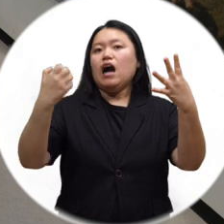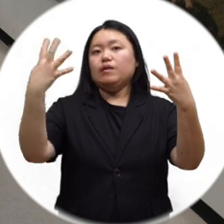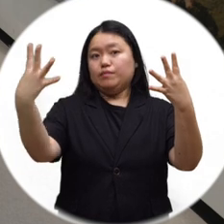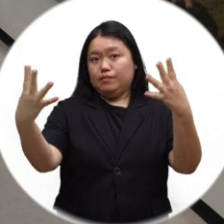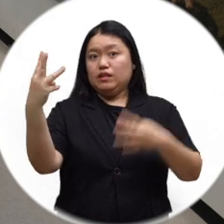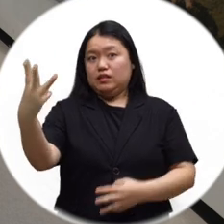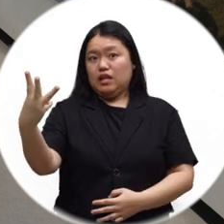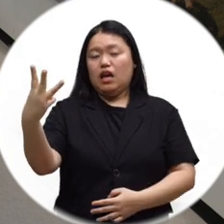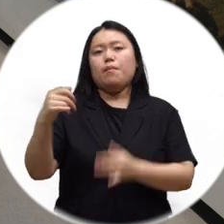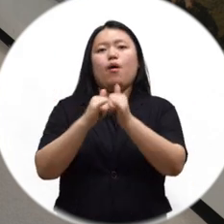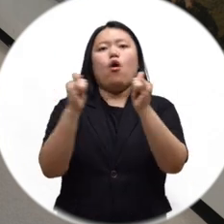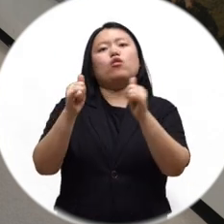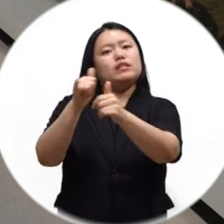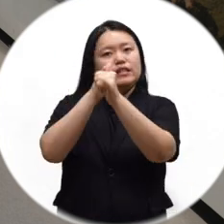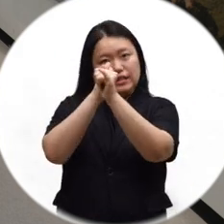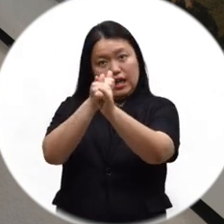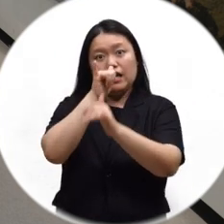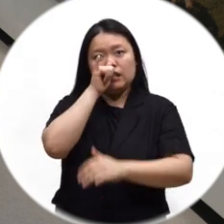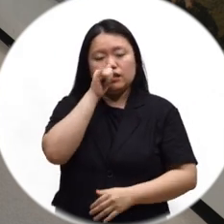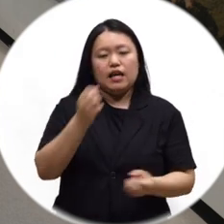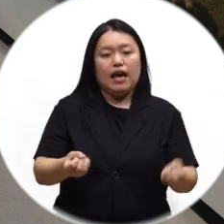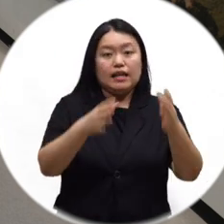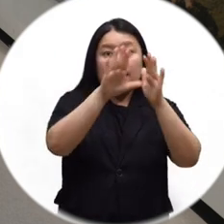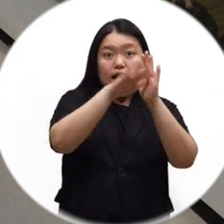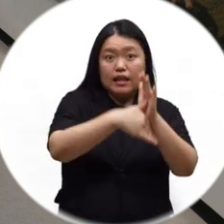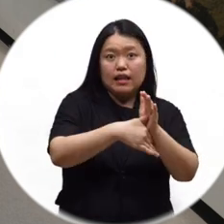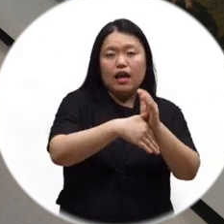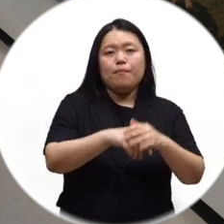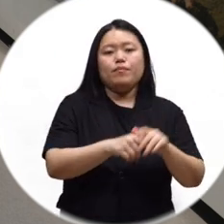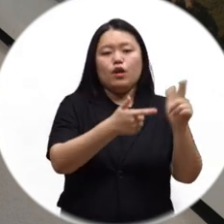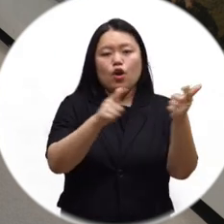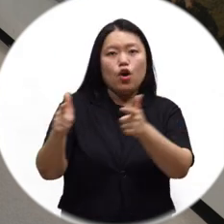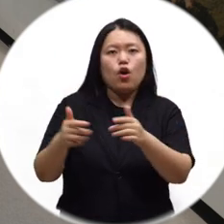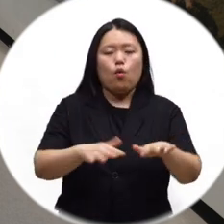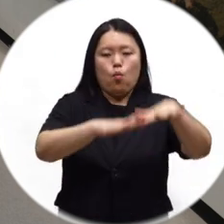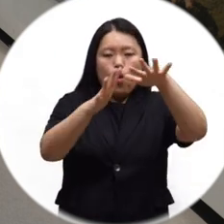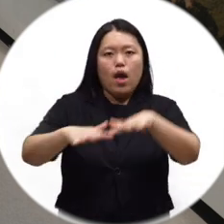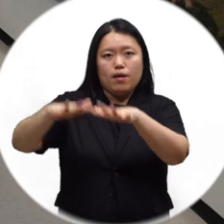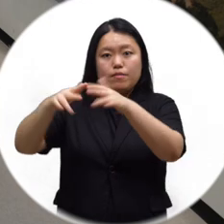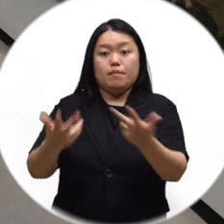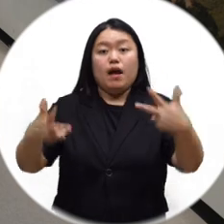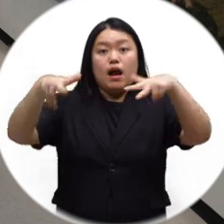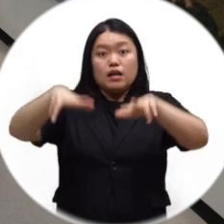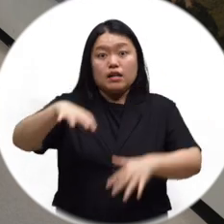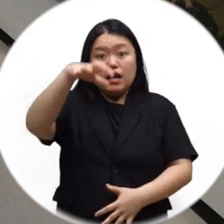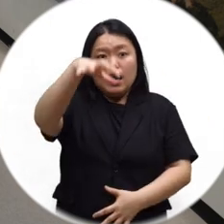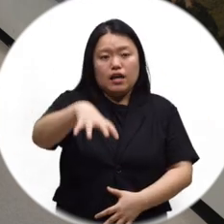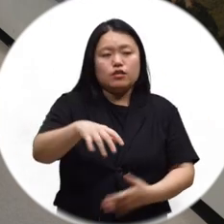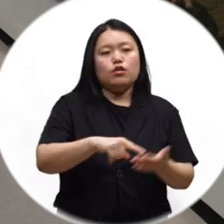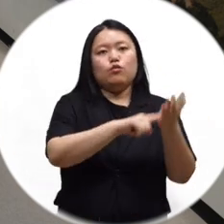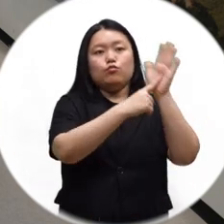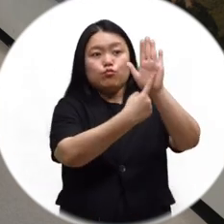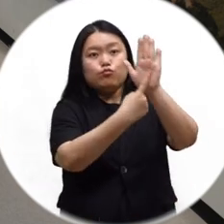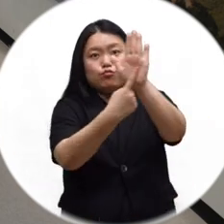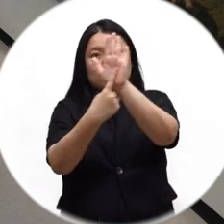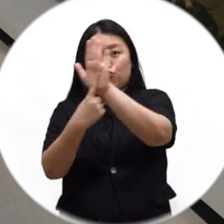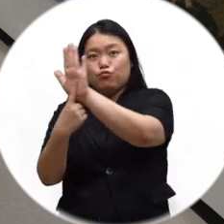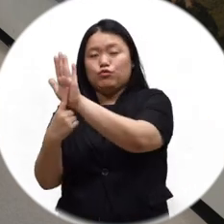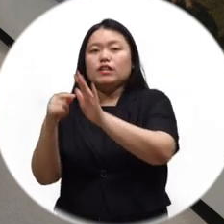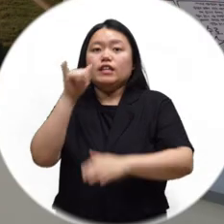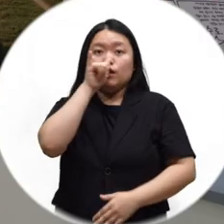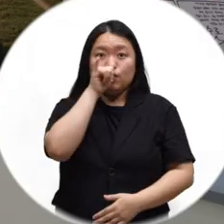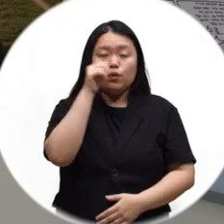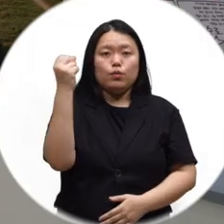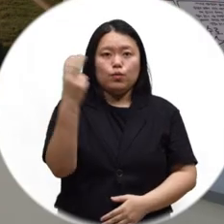내내 거북선 웨이브파크 광장에서 건축 문화상 수상작 전시가 이루어지고 12일 오후 2시엔 시상식이